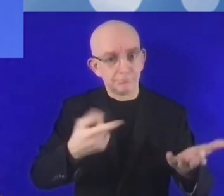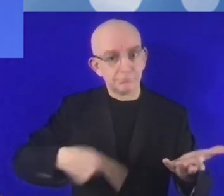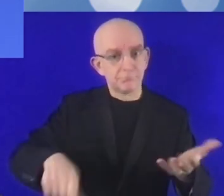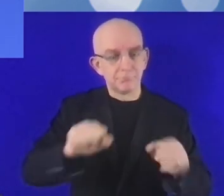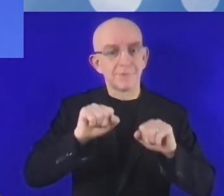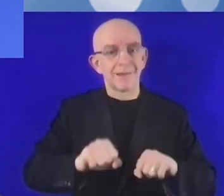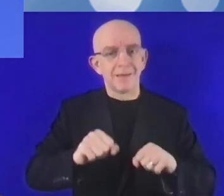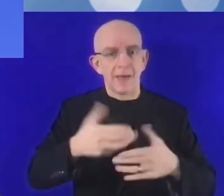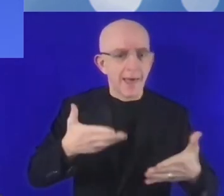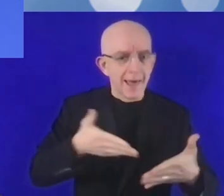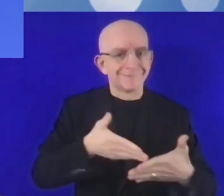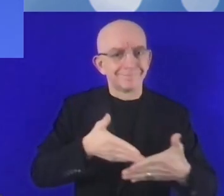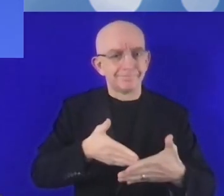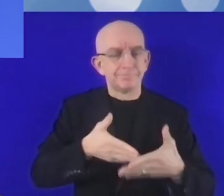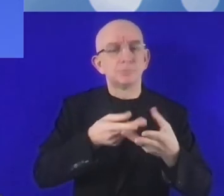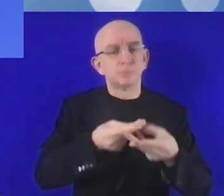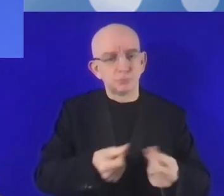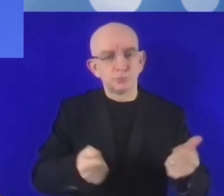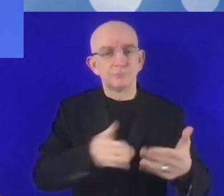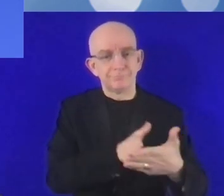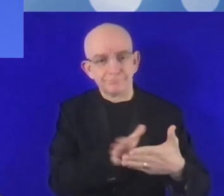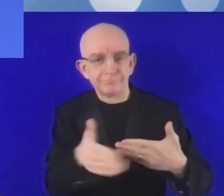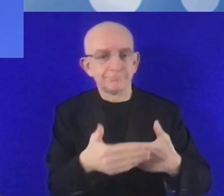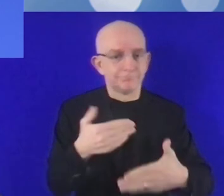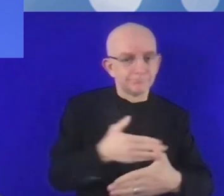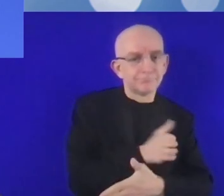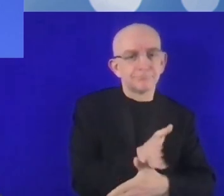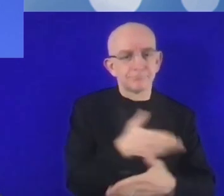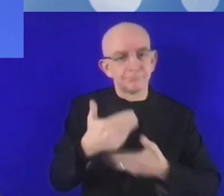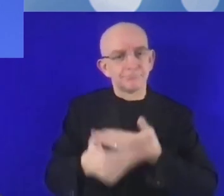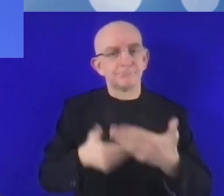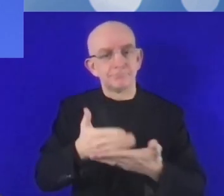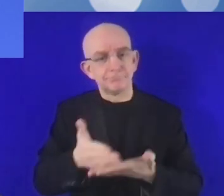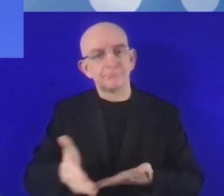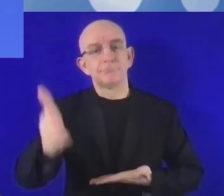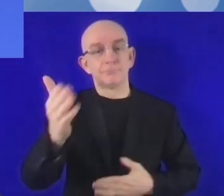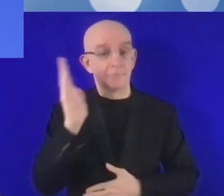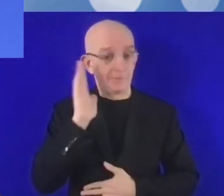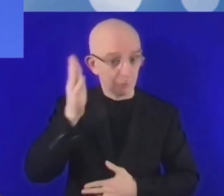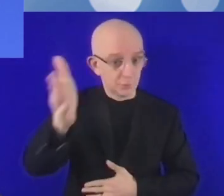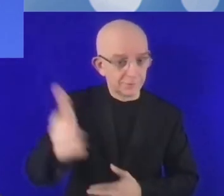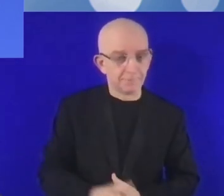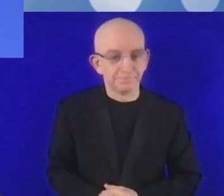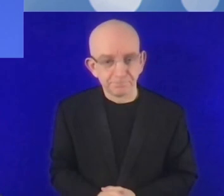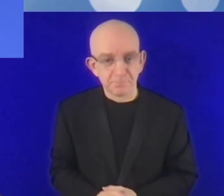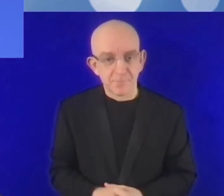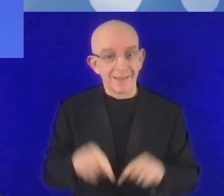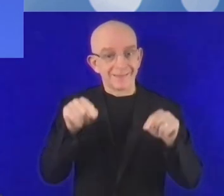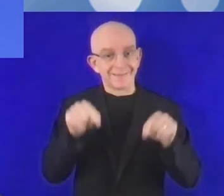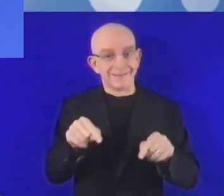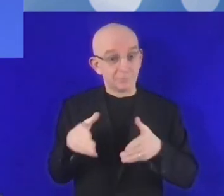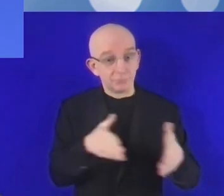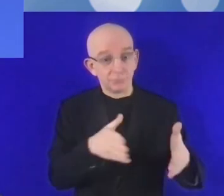我们要走的一些路，而且我相信我们也会集中在那